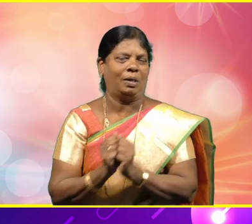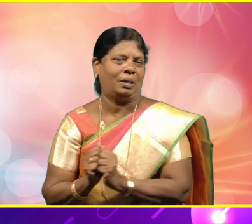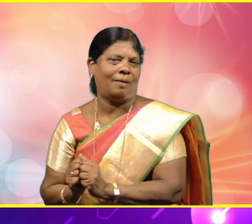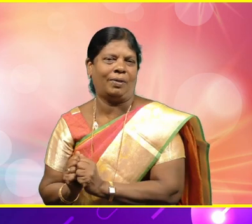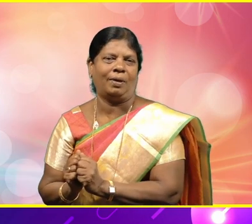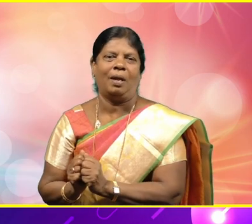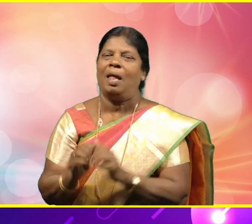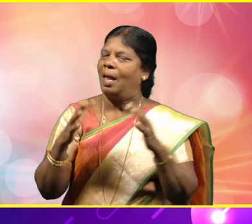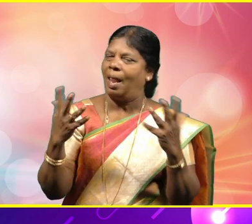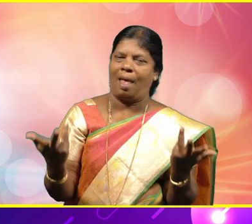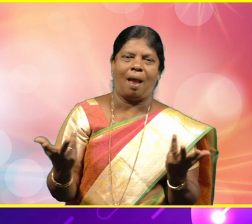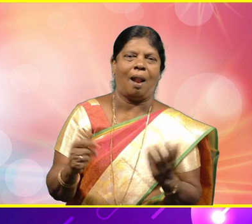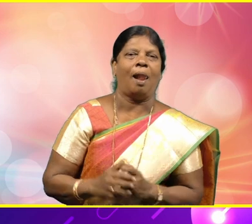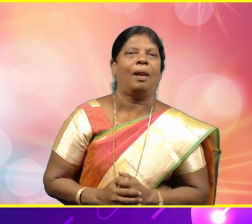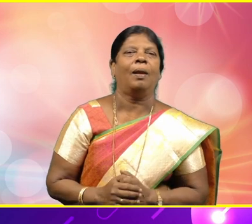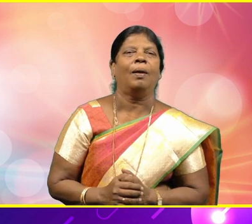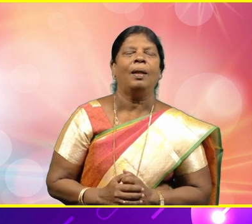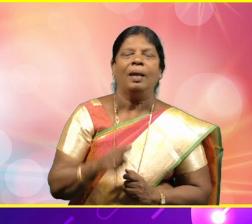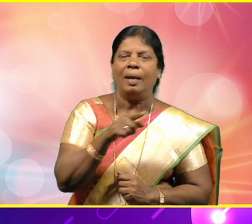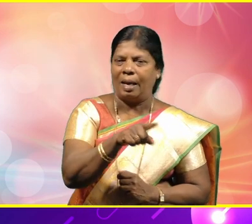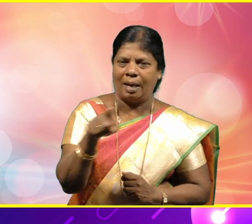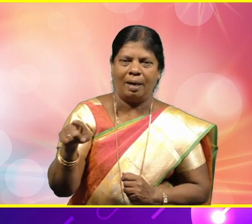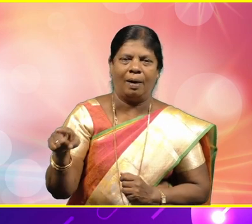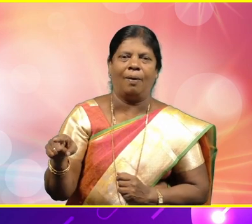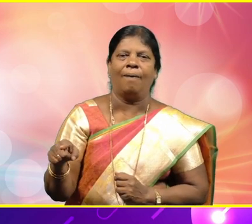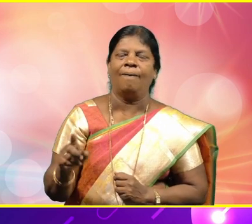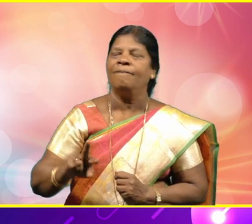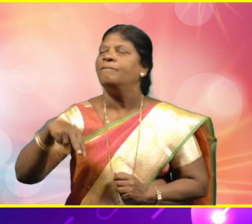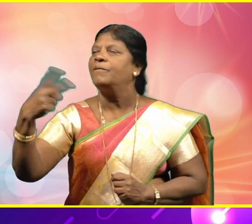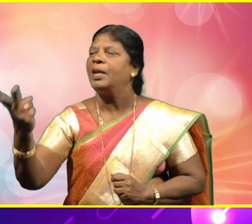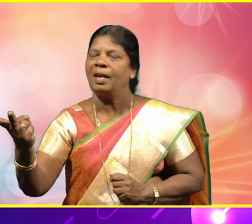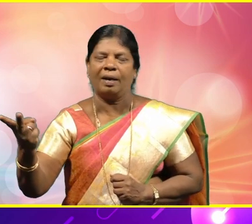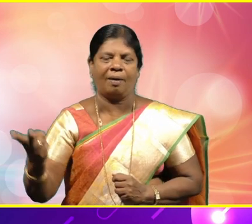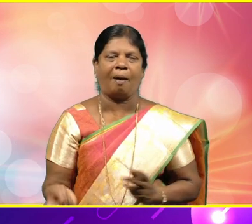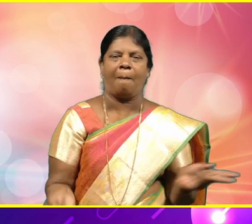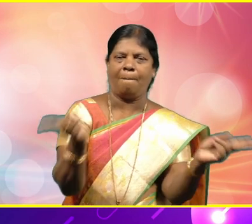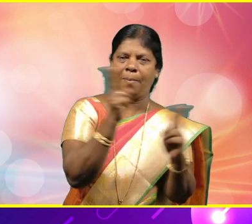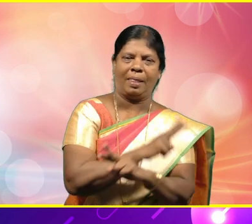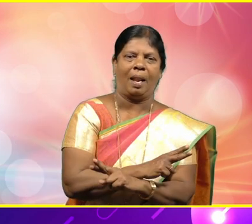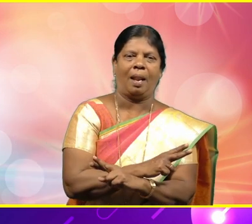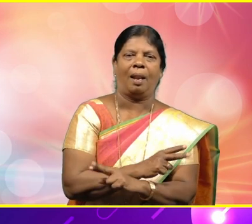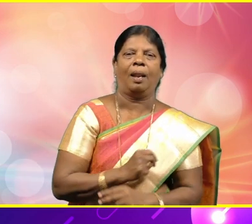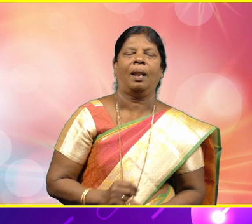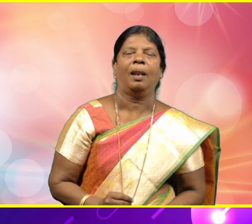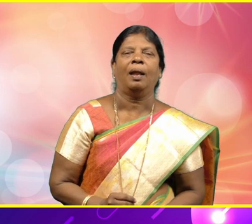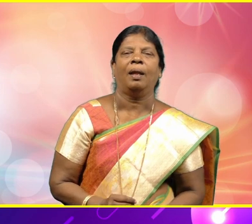செய்வது. இல்லையானால் நீங்கள் வேறு ஒருவருக்கு